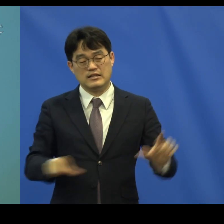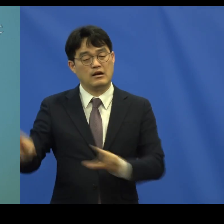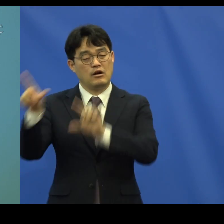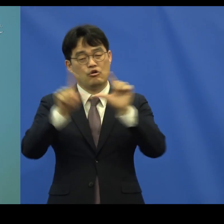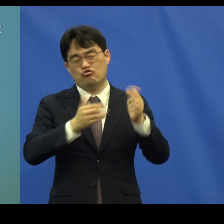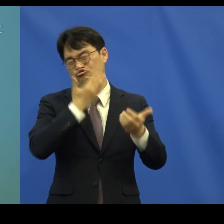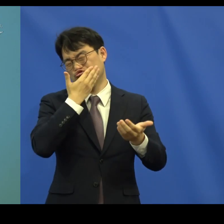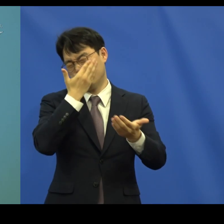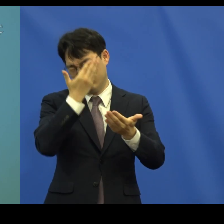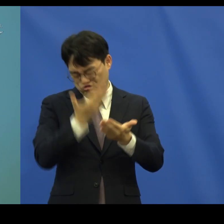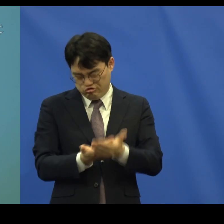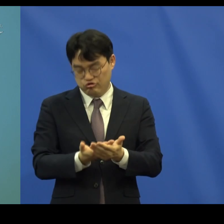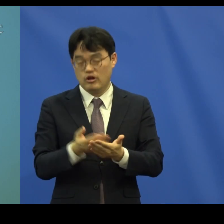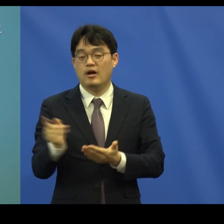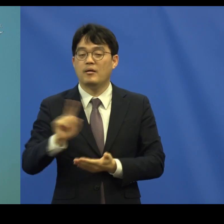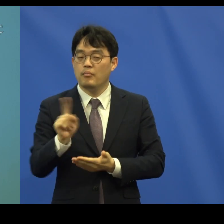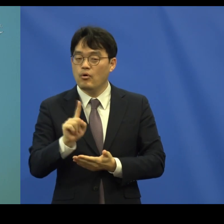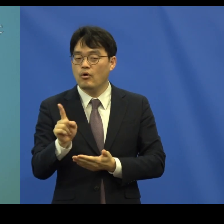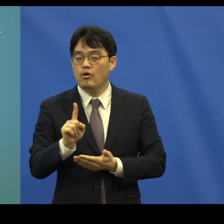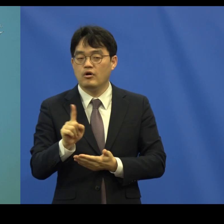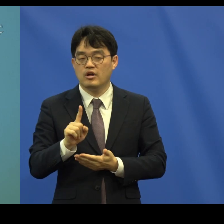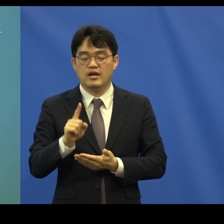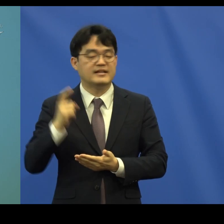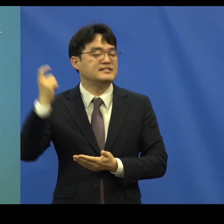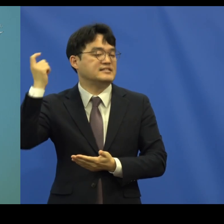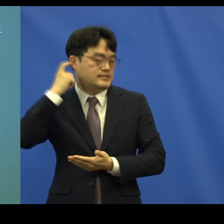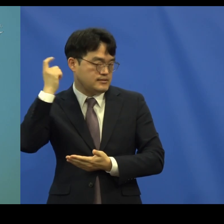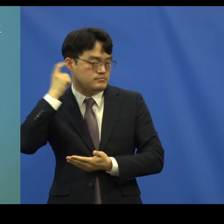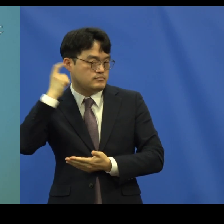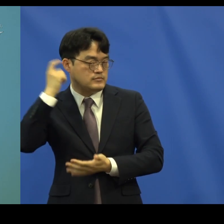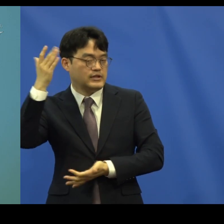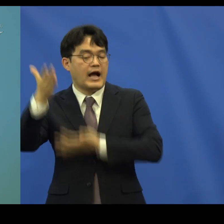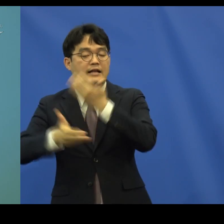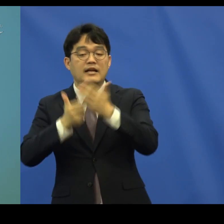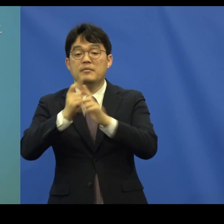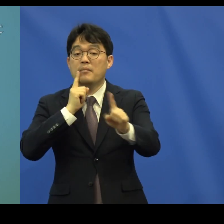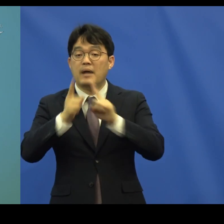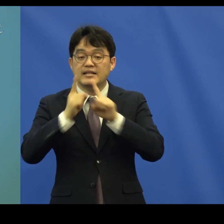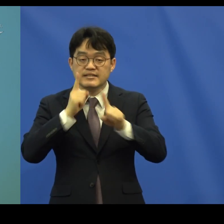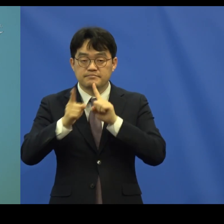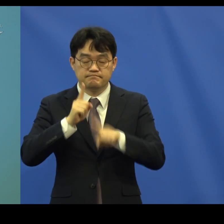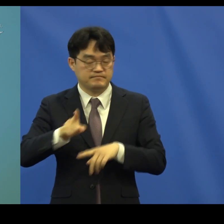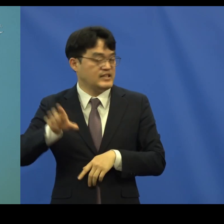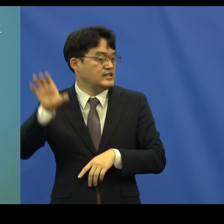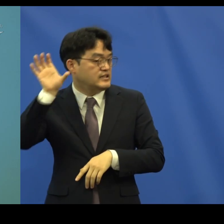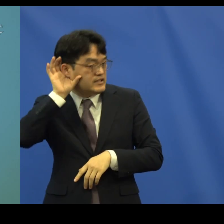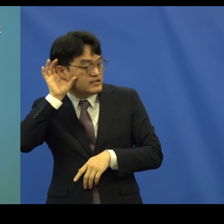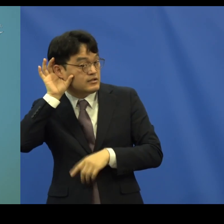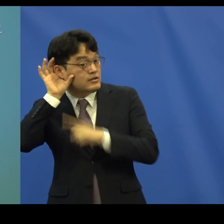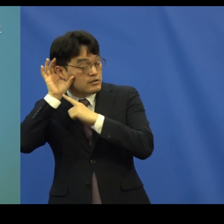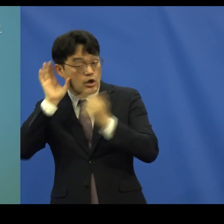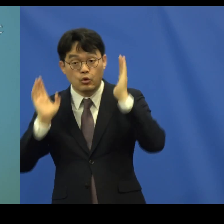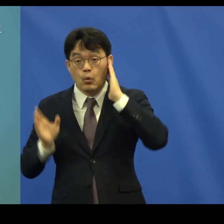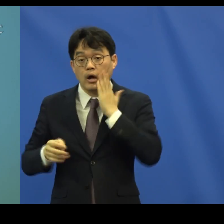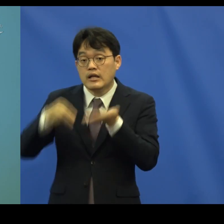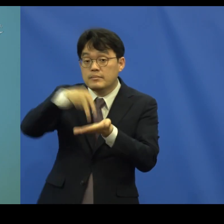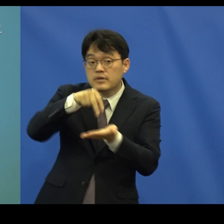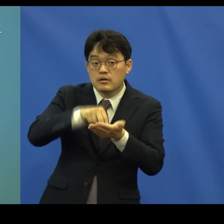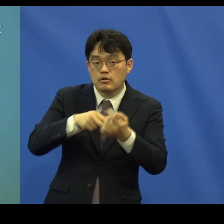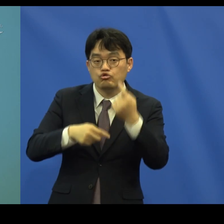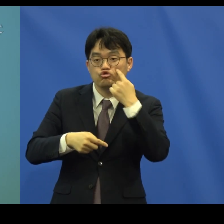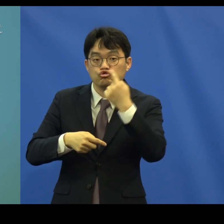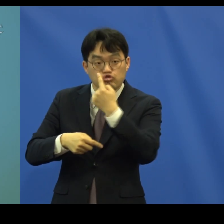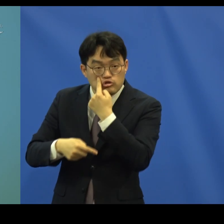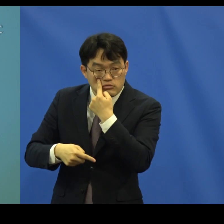하나님은 말씀하시는 분이고 우리는 들어야 합니다. 그러니까 귀를 기울이는 것이 교회가 해야 될